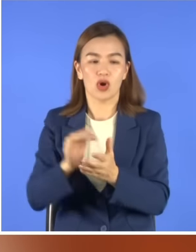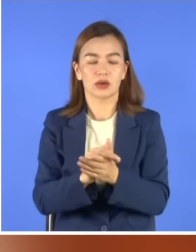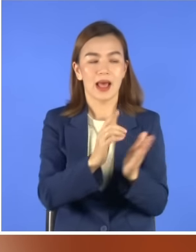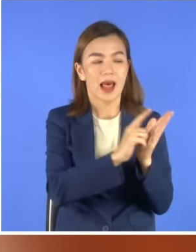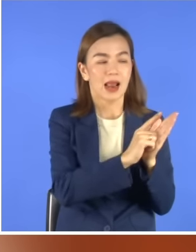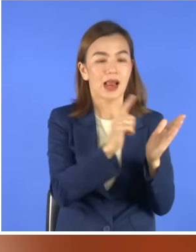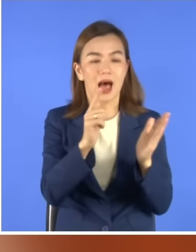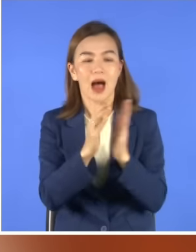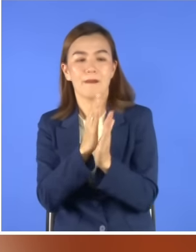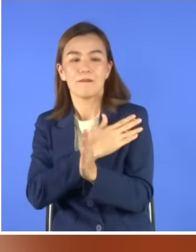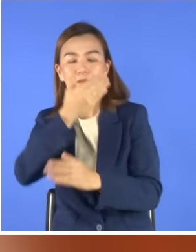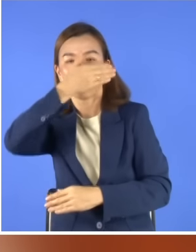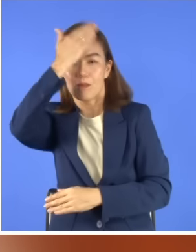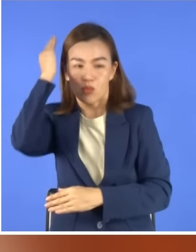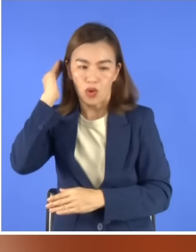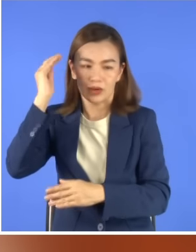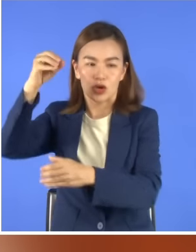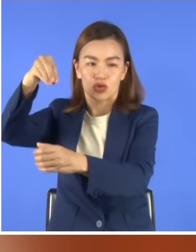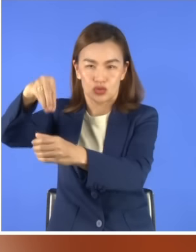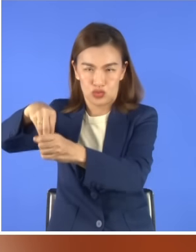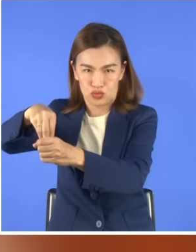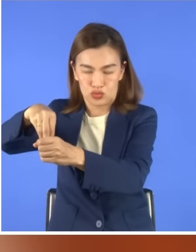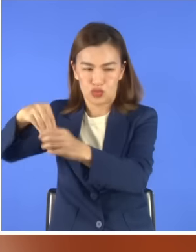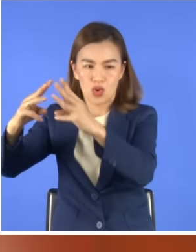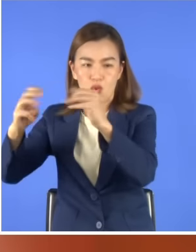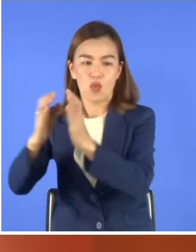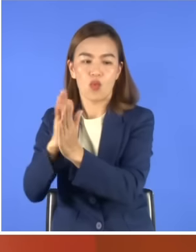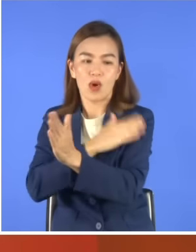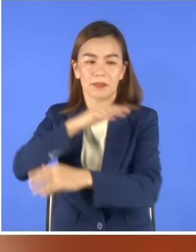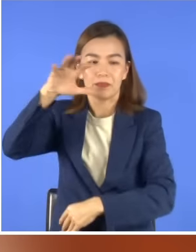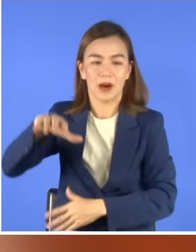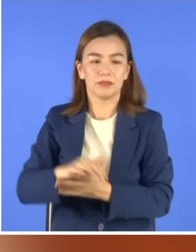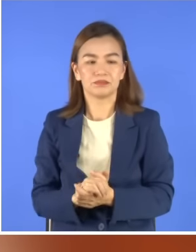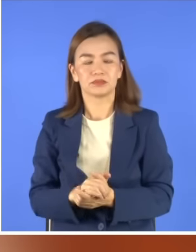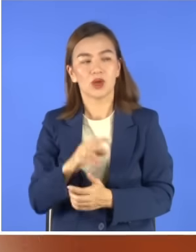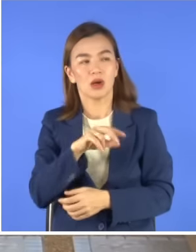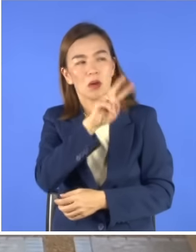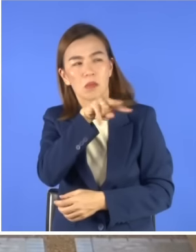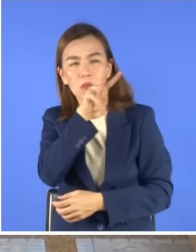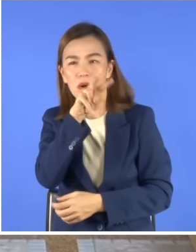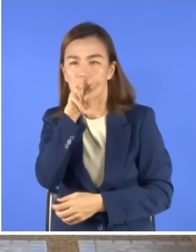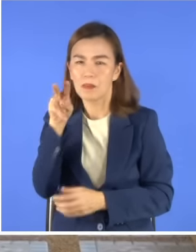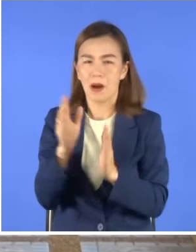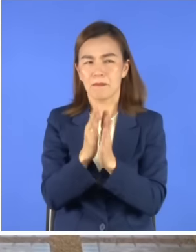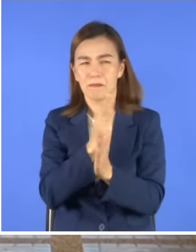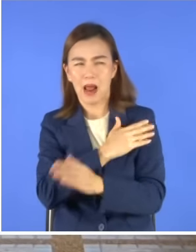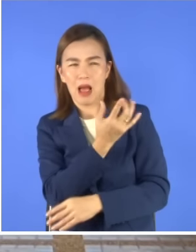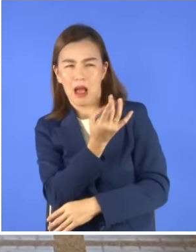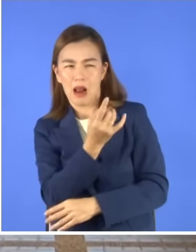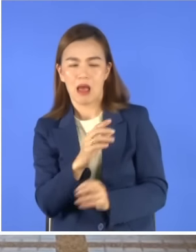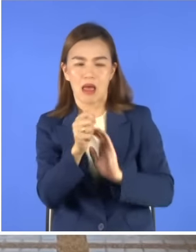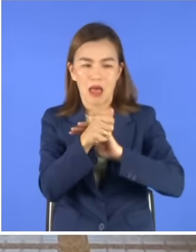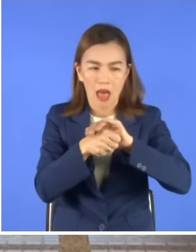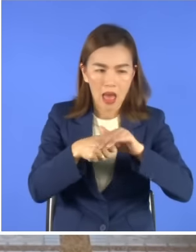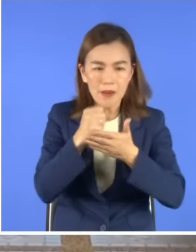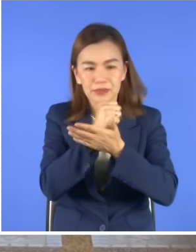ำวัดที่นี่นะคะจำวัดนั้นระหว่างนั้นก็หาเบาะแสไปด้วยว่าพฤติกรรมของพระสงฆ์บางรูปเนี่ยลักลอบขายยาเสพติด